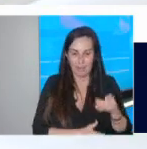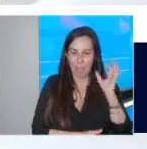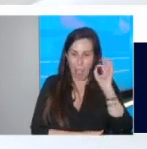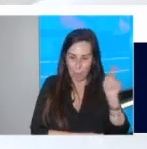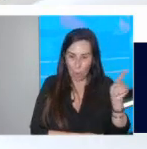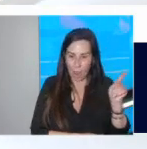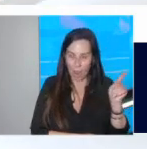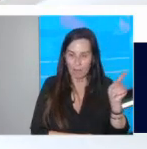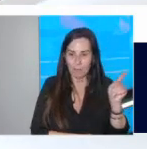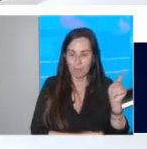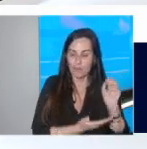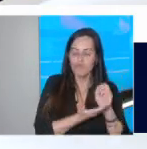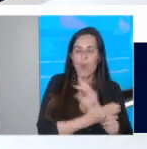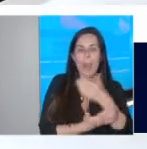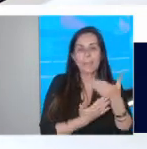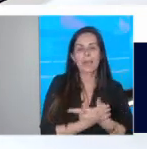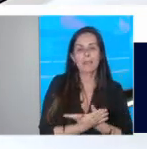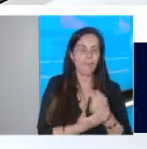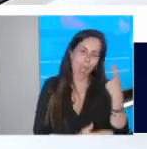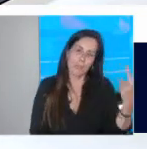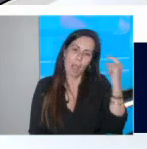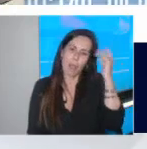טטיאנה יוצרת קשר